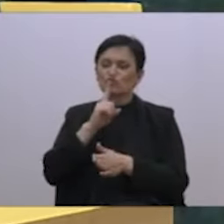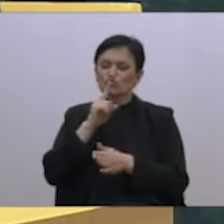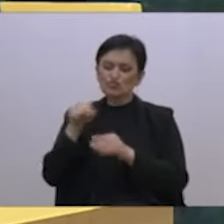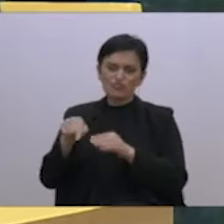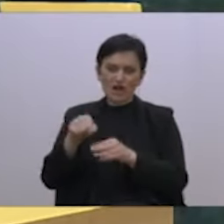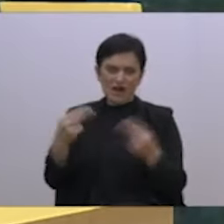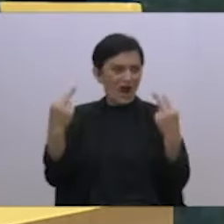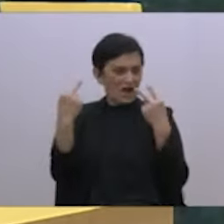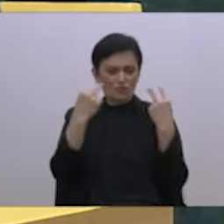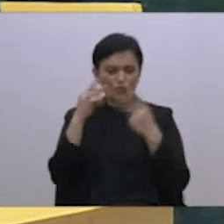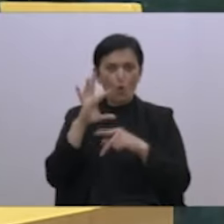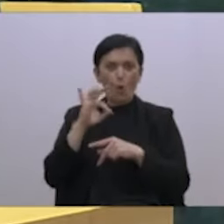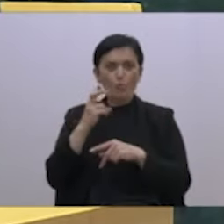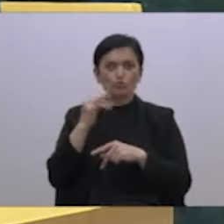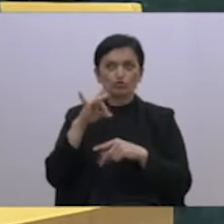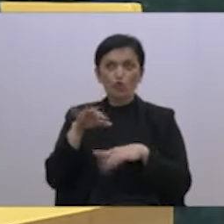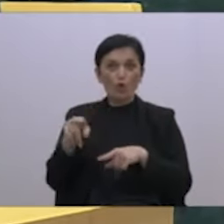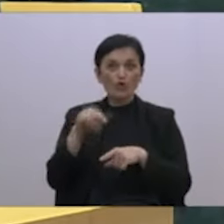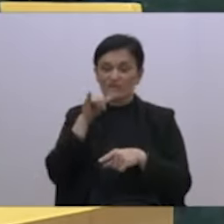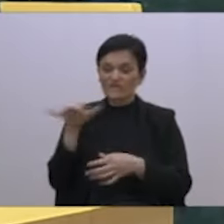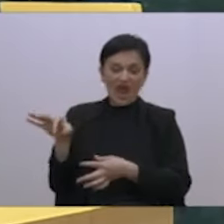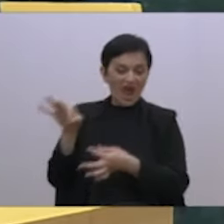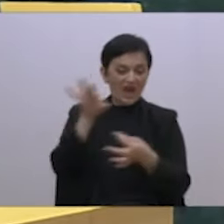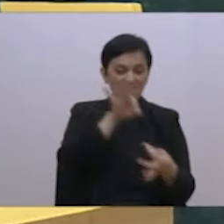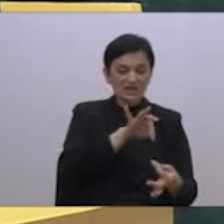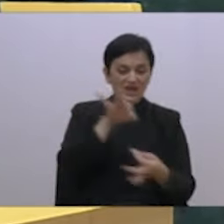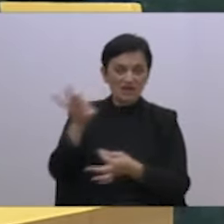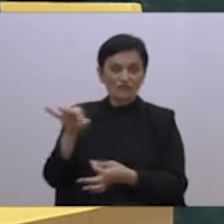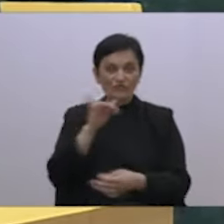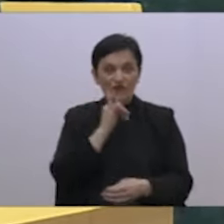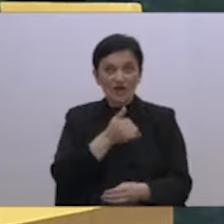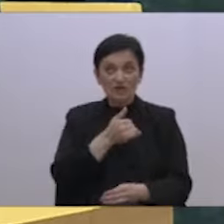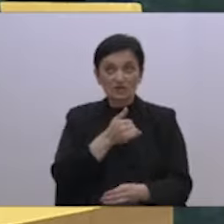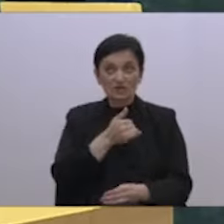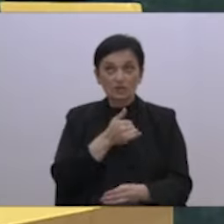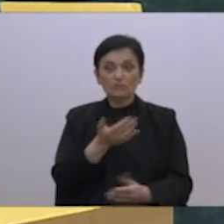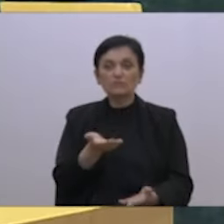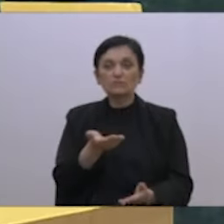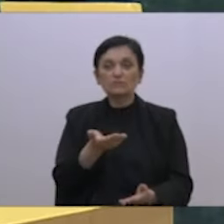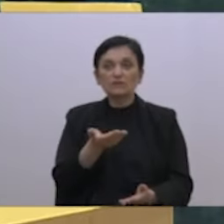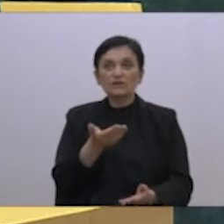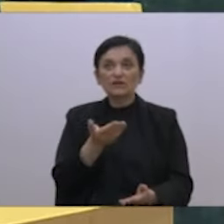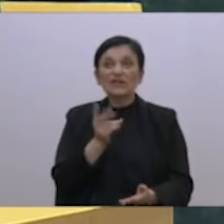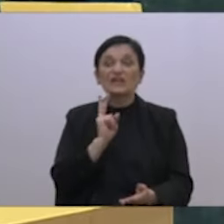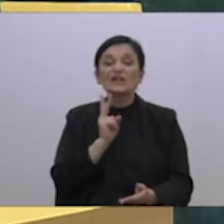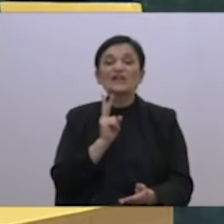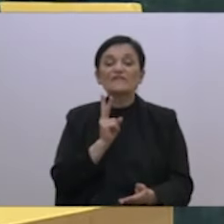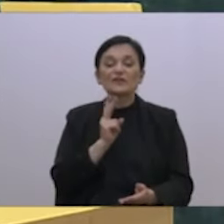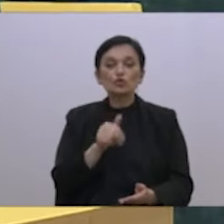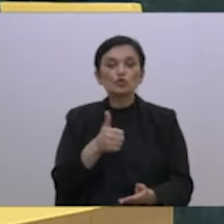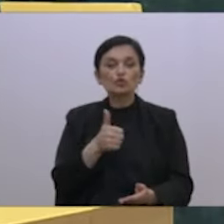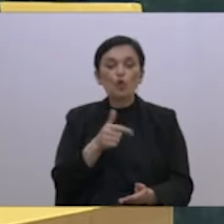არავინ არ მიყურებდეს ოფშორში ის ვერ გადაიტანს ვერ გადმოიტანს ამას კი მაგრამ ეს ვინ და როგორ